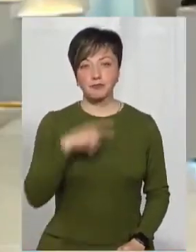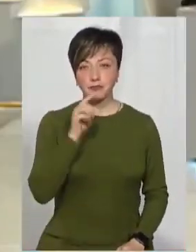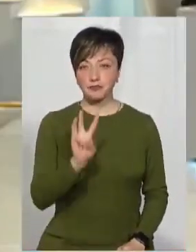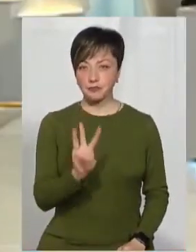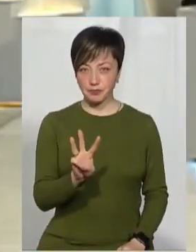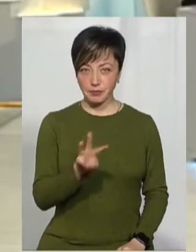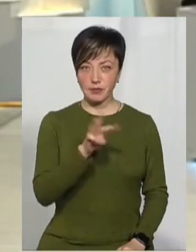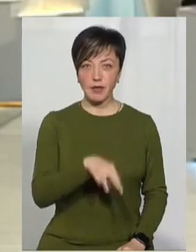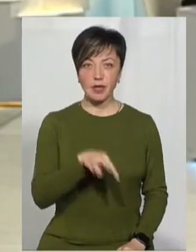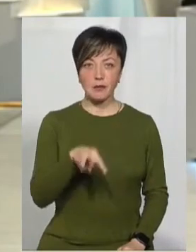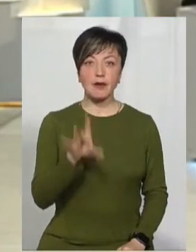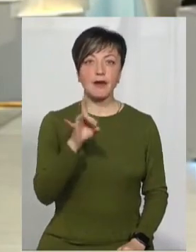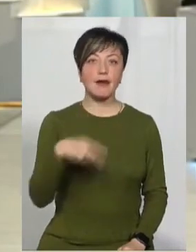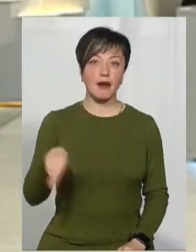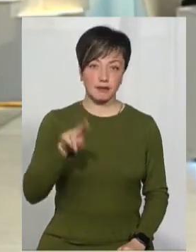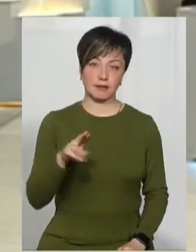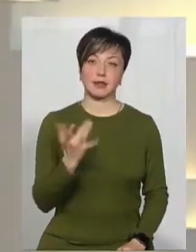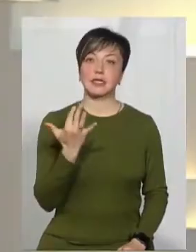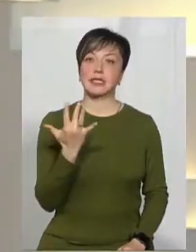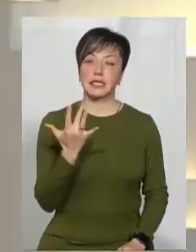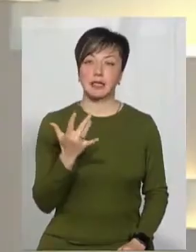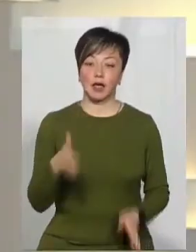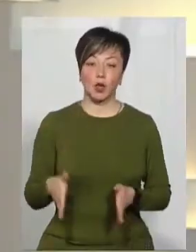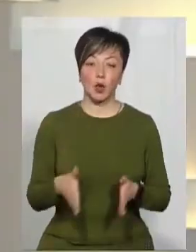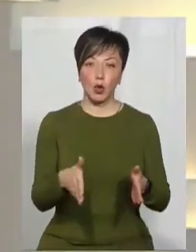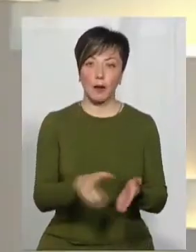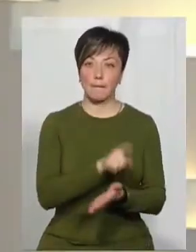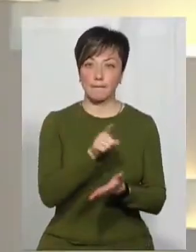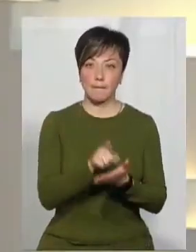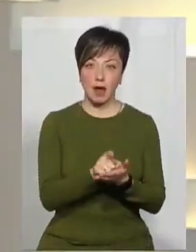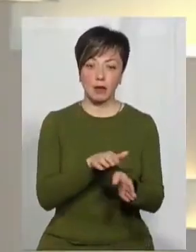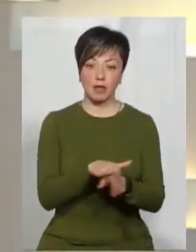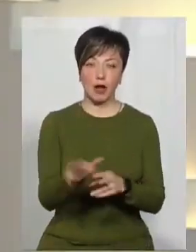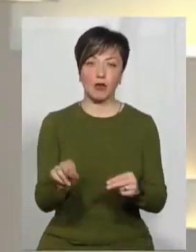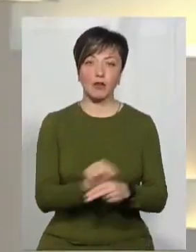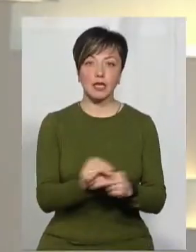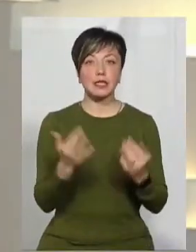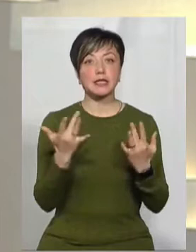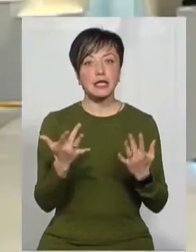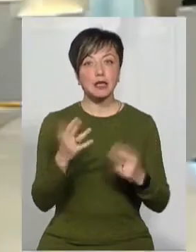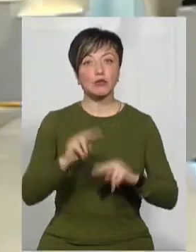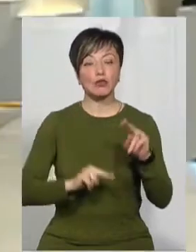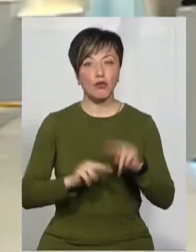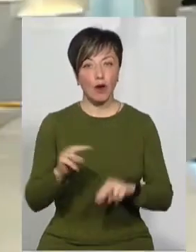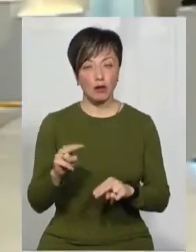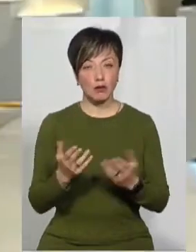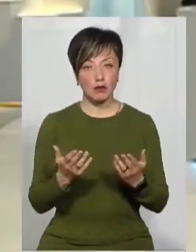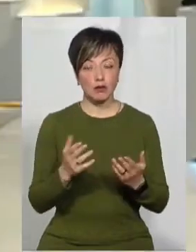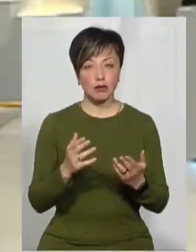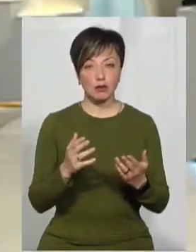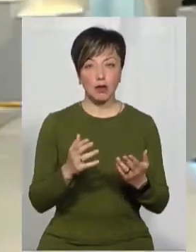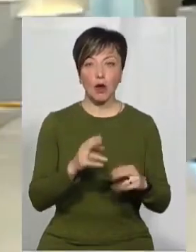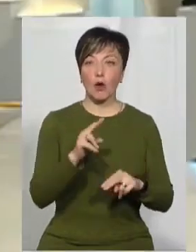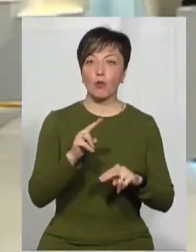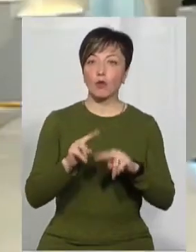От скільки доріг за ці кошти маєте капітально відремонтувати, а скільки збудувати? Будівництво,